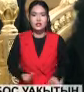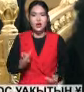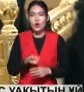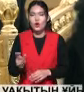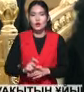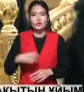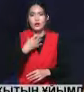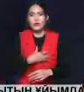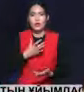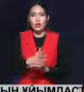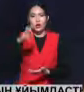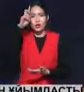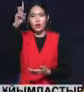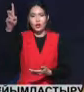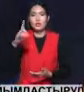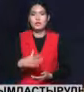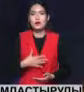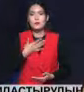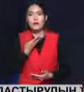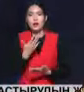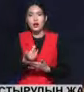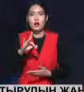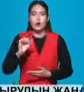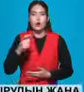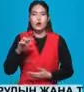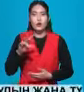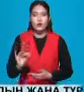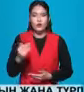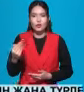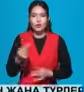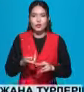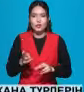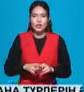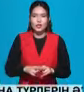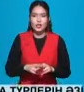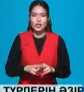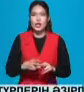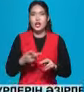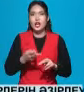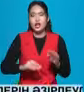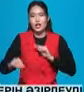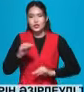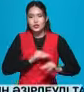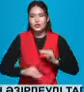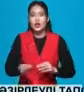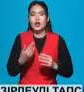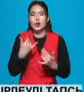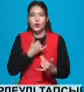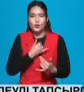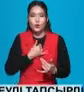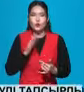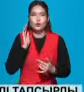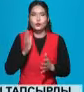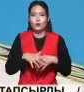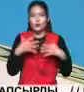Өнер ұлттың жаны, ал мәдениет рухани келбеті. Бұл қос құндылықты өркениетіміздің өзегі деуге